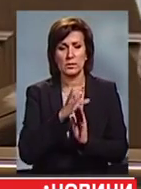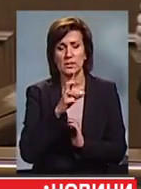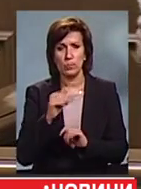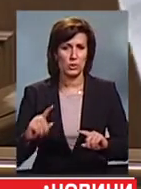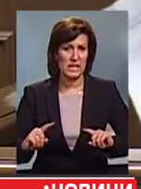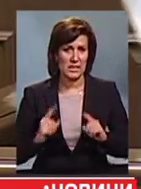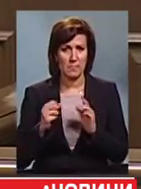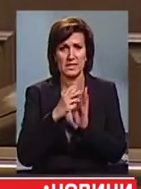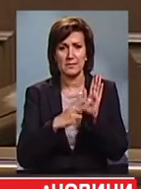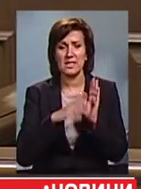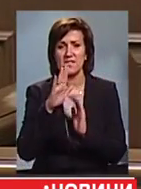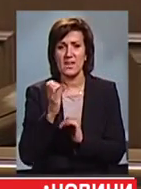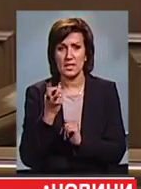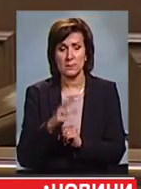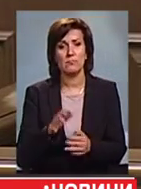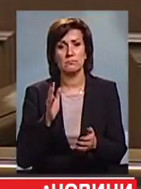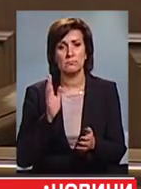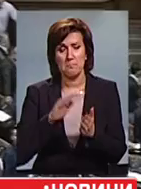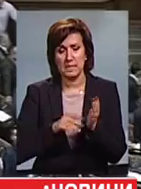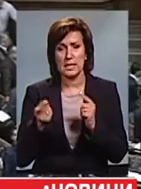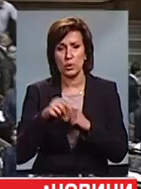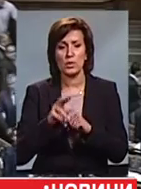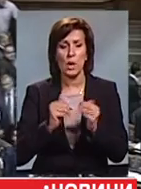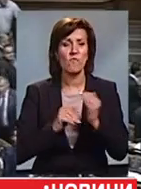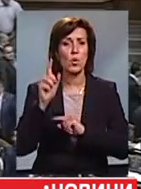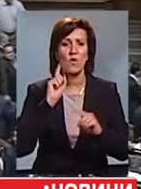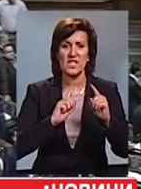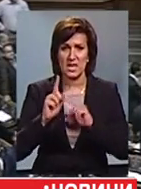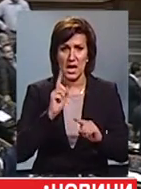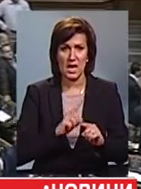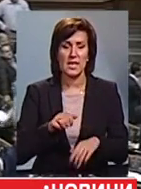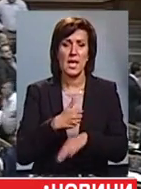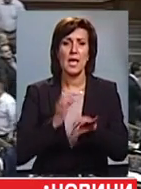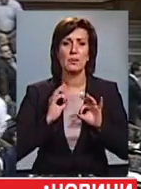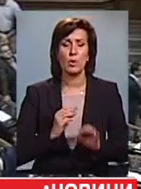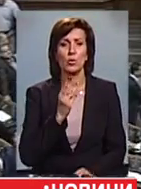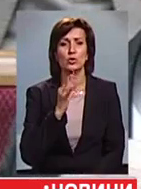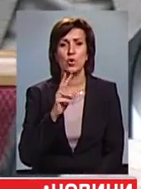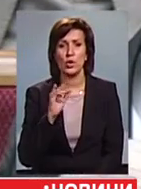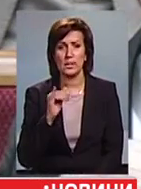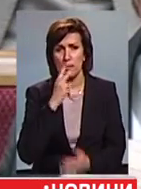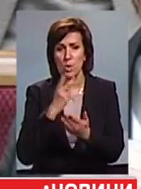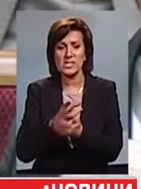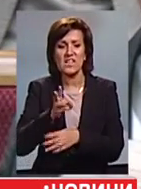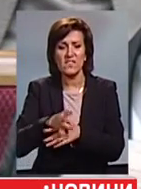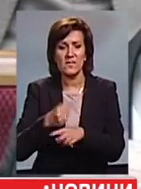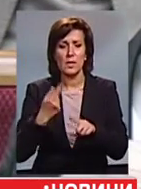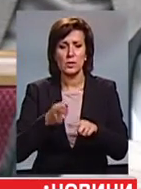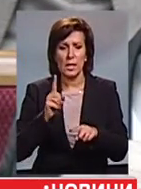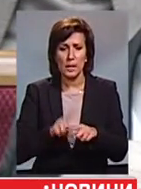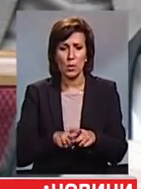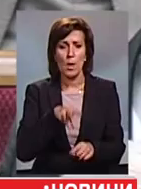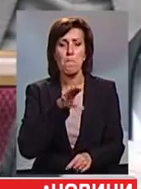СБУ затримала його 17 вересня. Це сталося після того, як у Верховній Раді генпрокурор Віктор Шокін показав відео, на